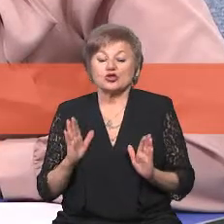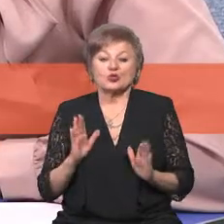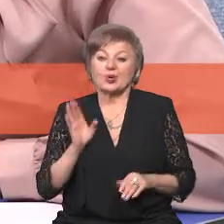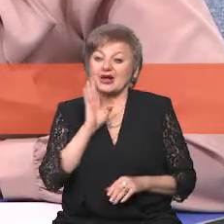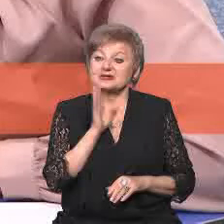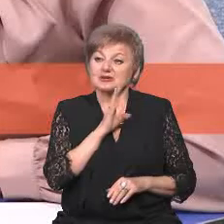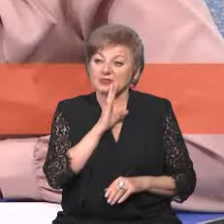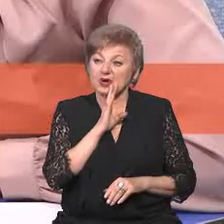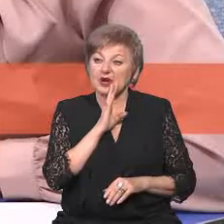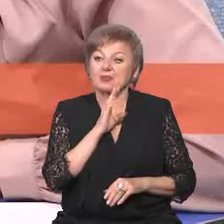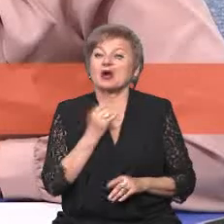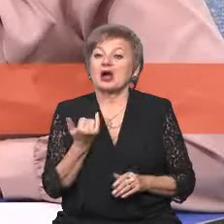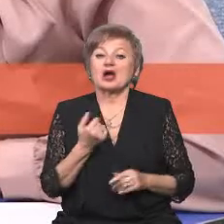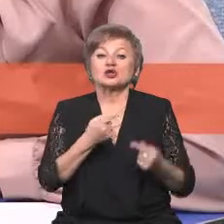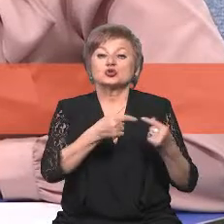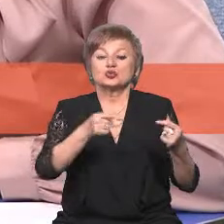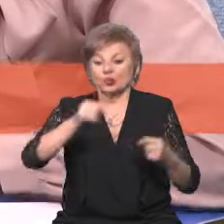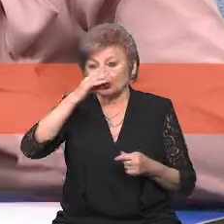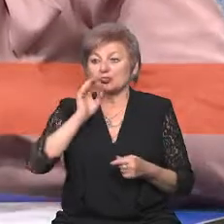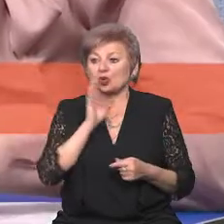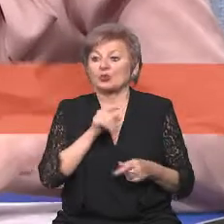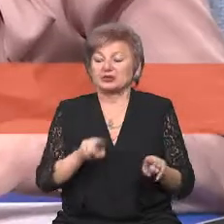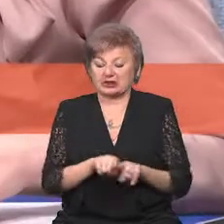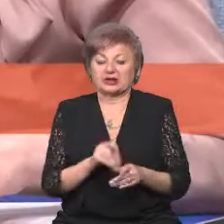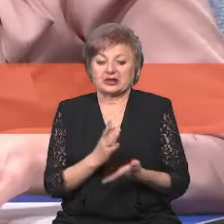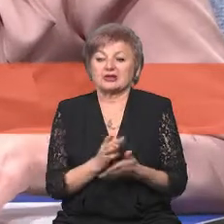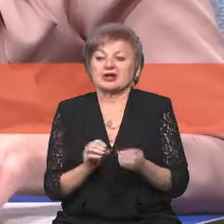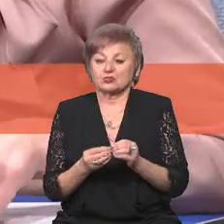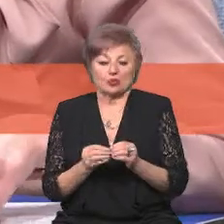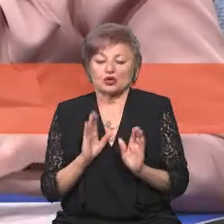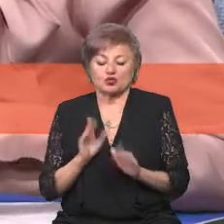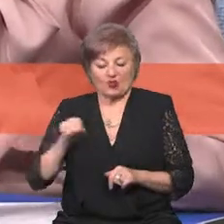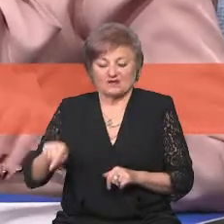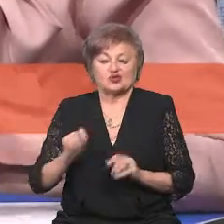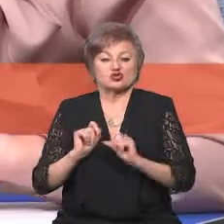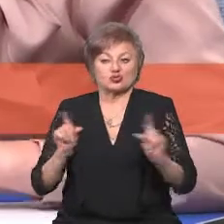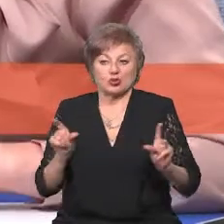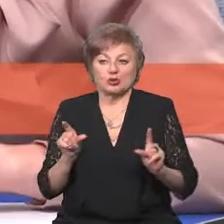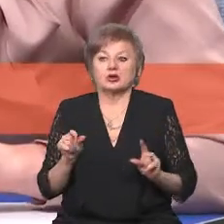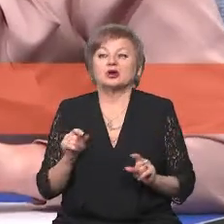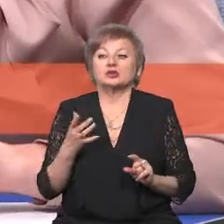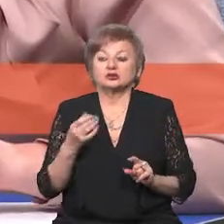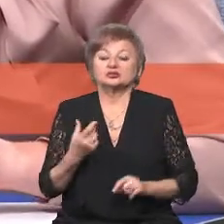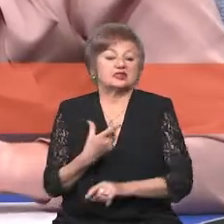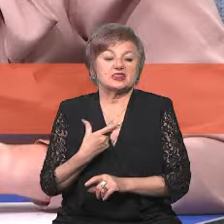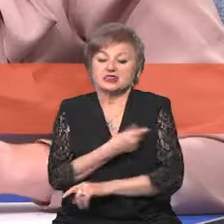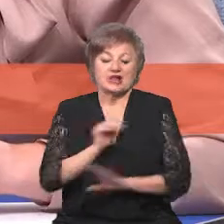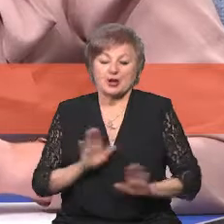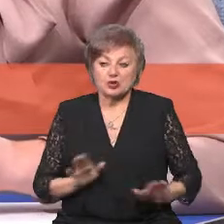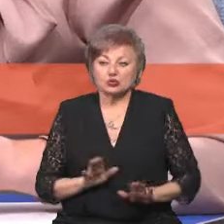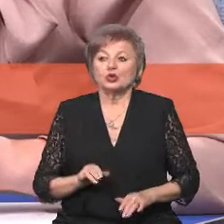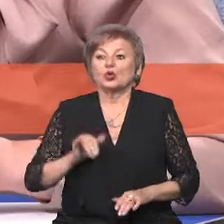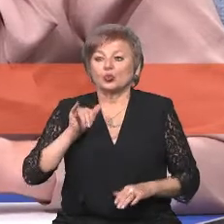мамою, а з цими батьками, які сьогодні мають такі ж проблеми не тільки в цій школі і не проходять щеплення, у них у всіх